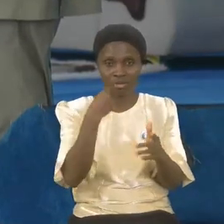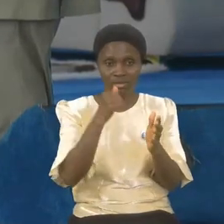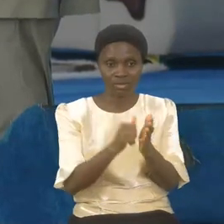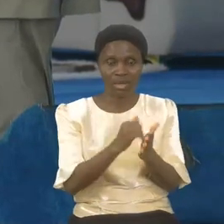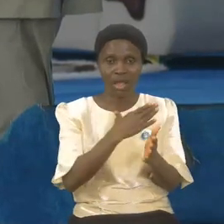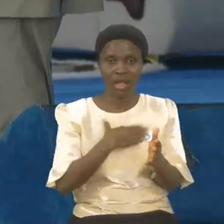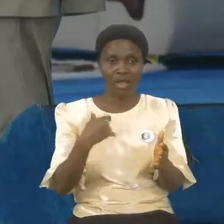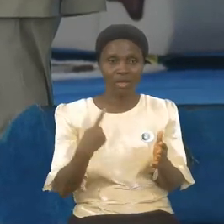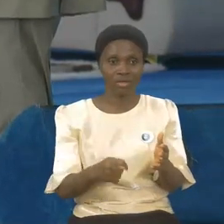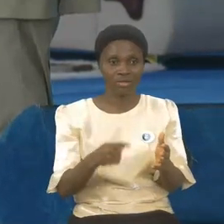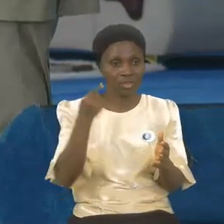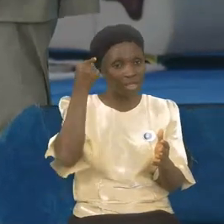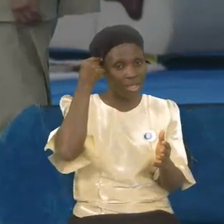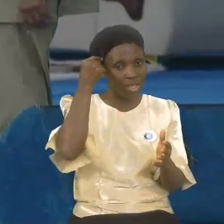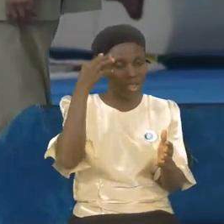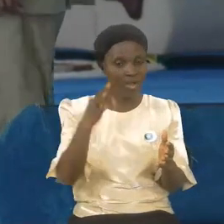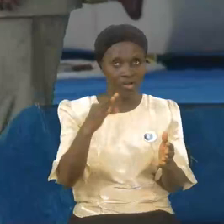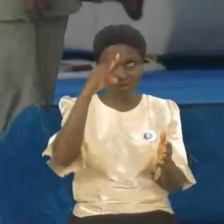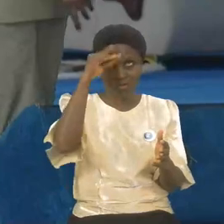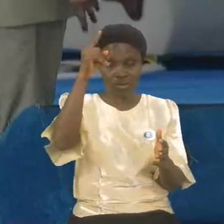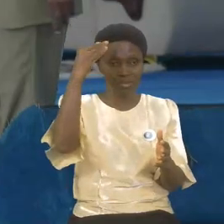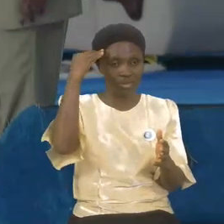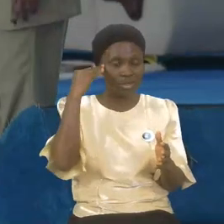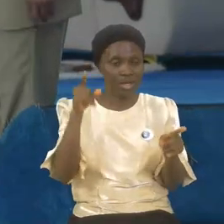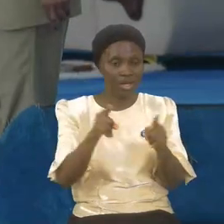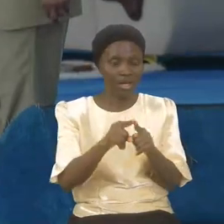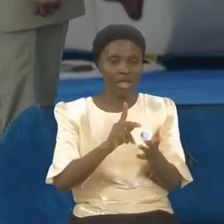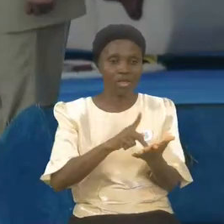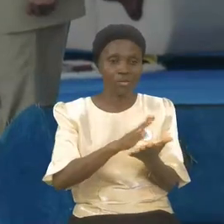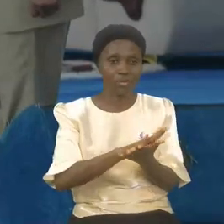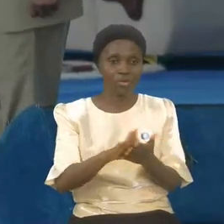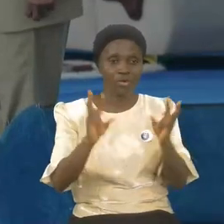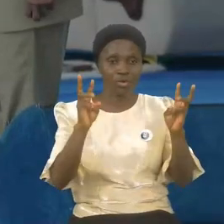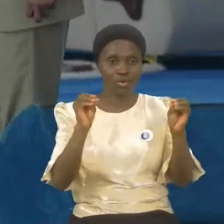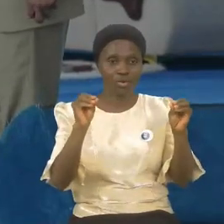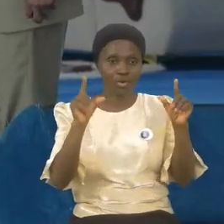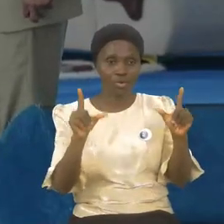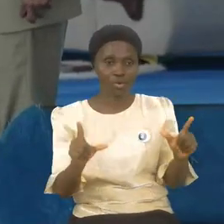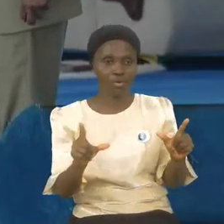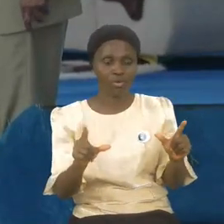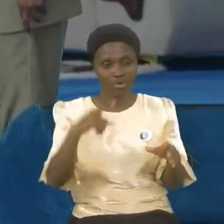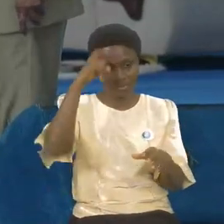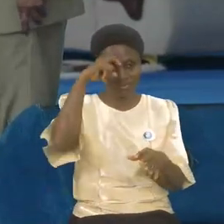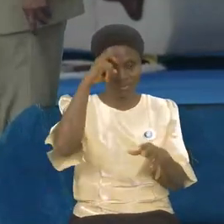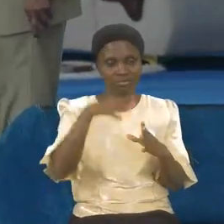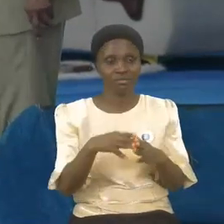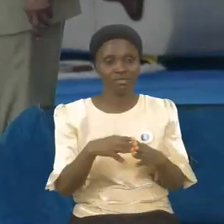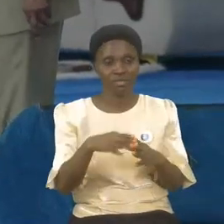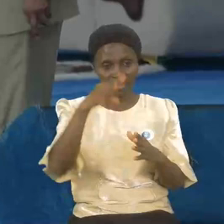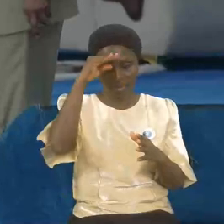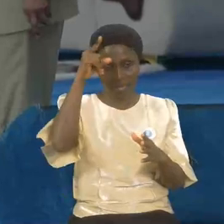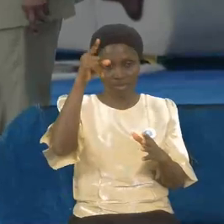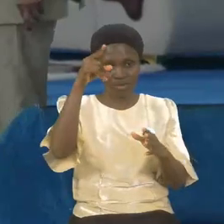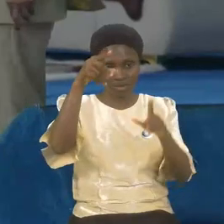de Dieu éternel et les cheveux de sa tête était comme de la pleine pure